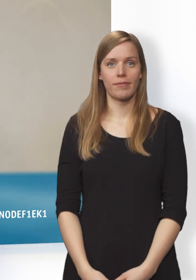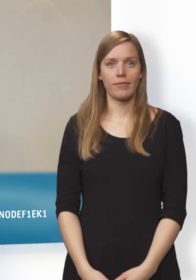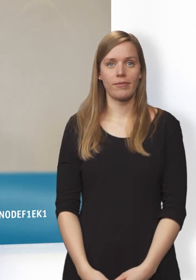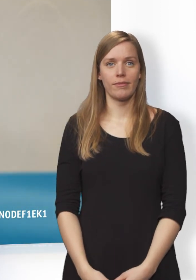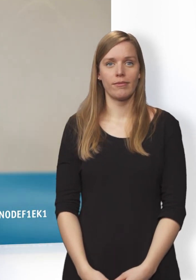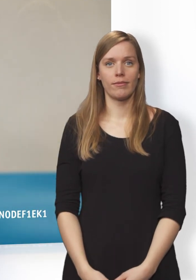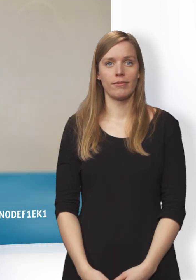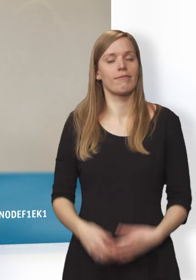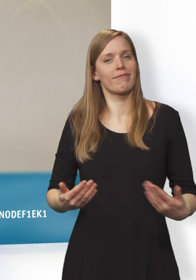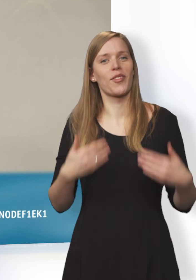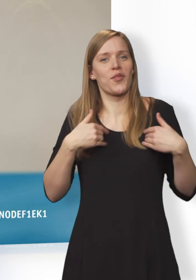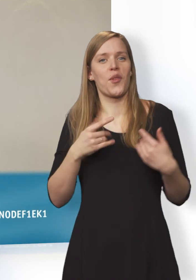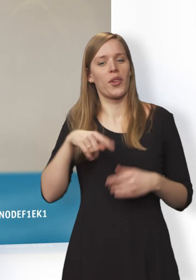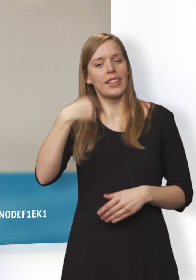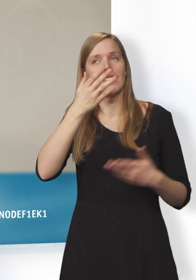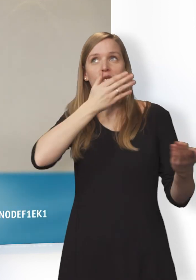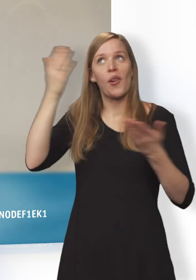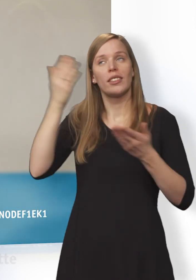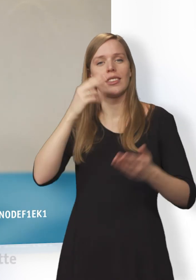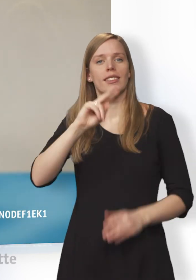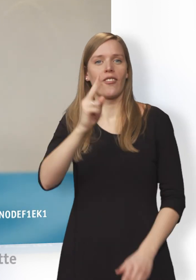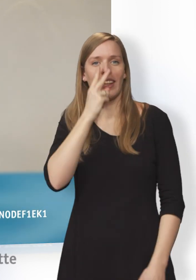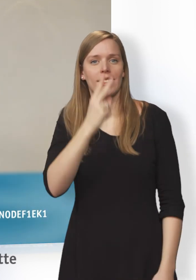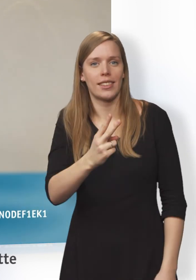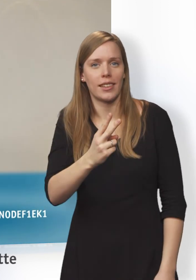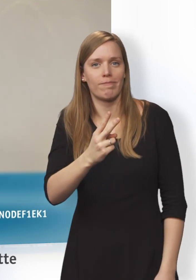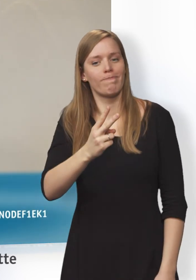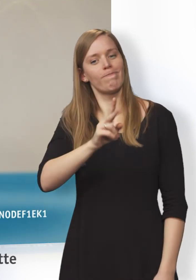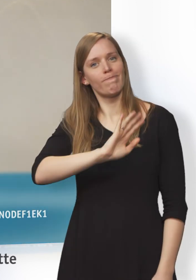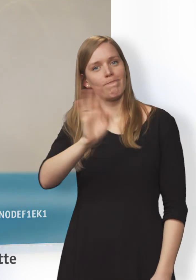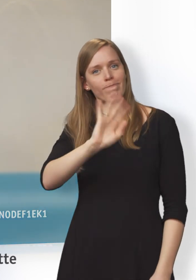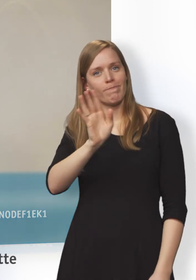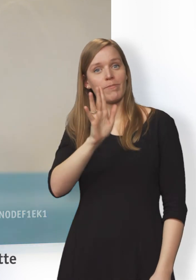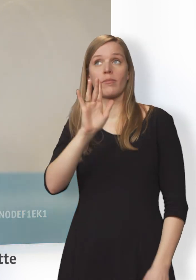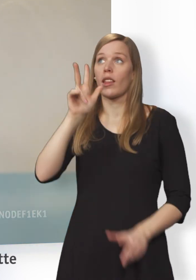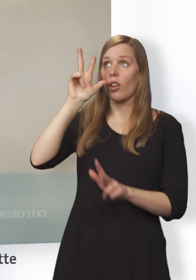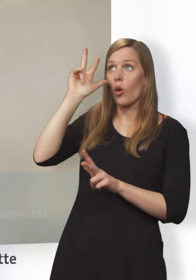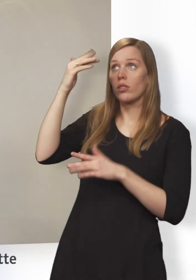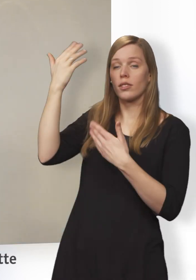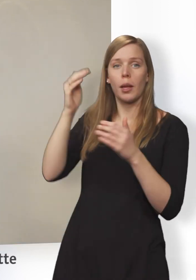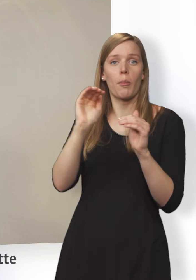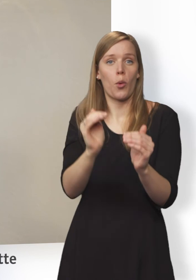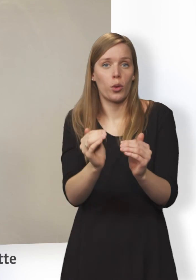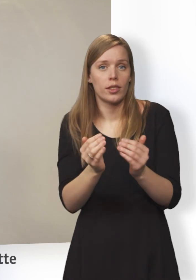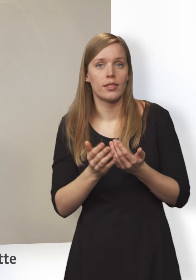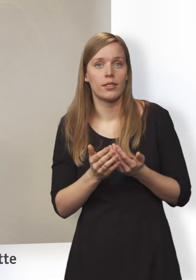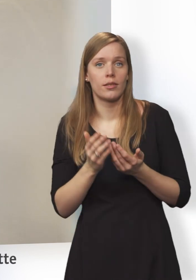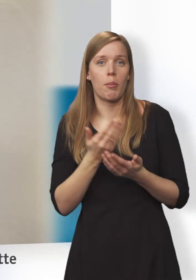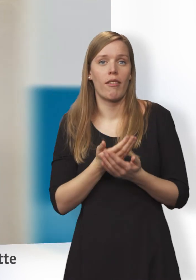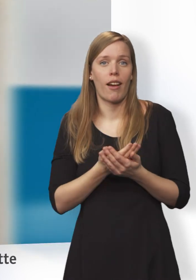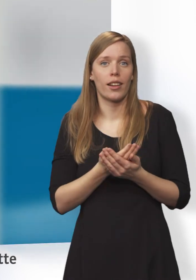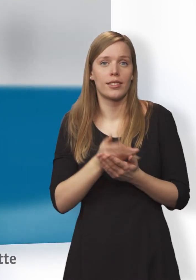freue mich wenn wir uns im nächsten gottesdienst wiedersehen bis dahin man sich's gut seien sie von gott behütet bewahrt